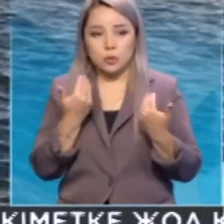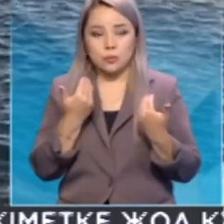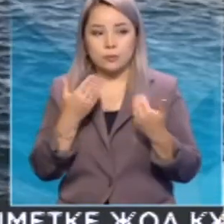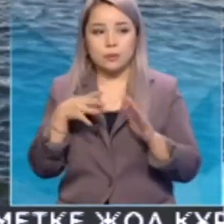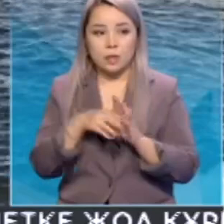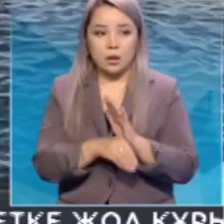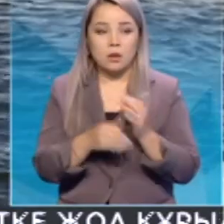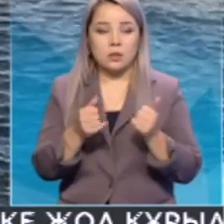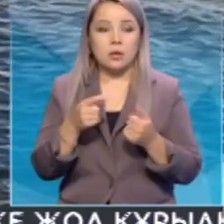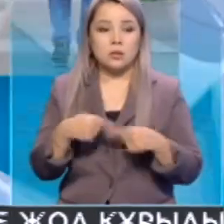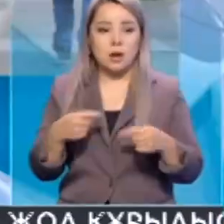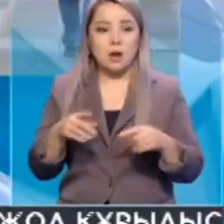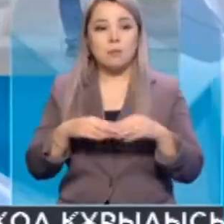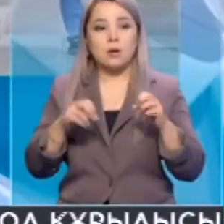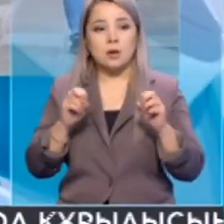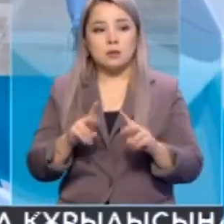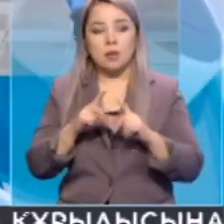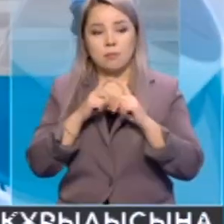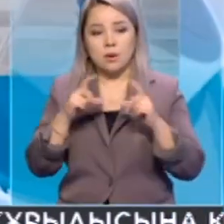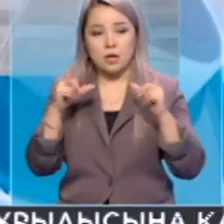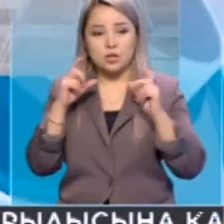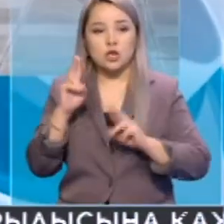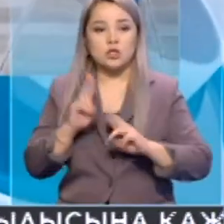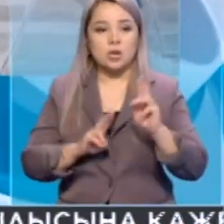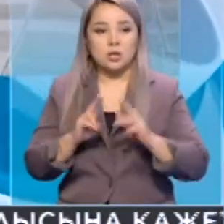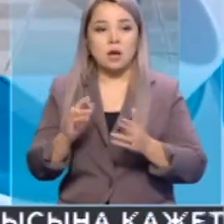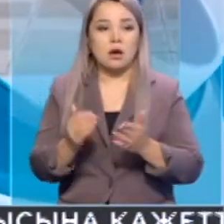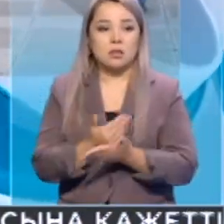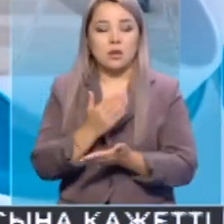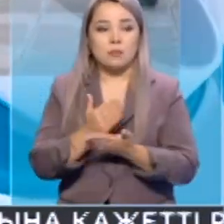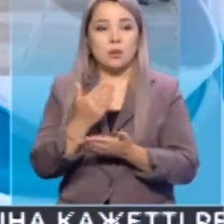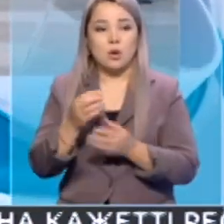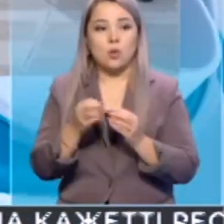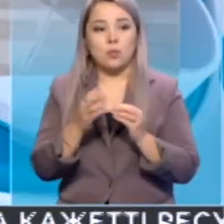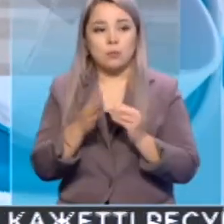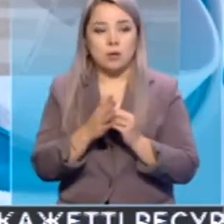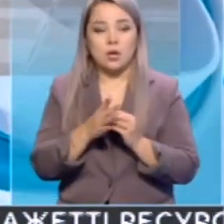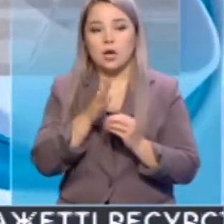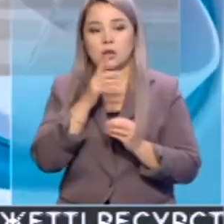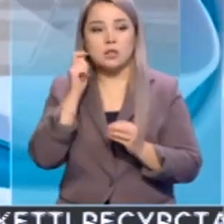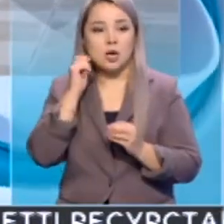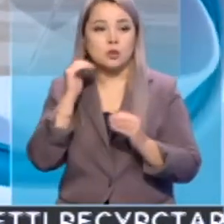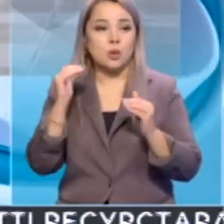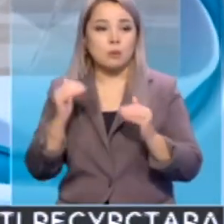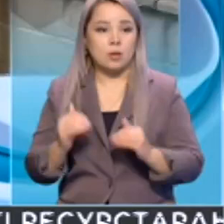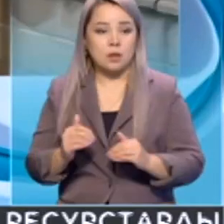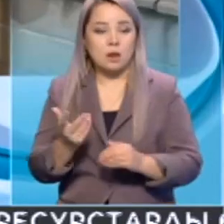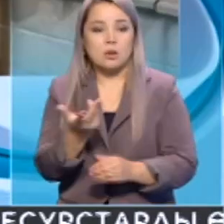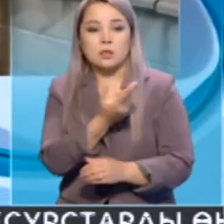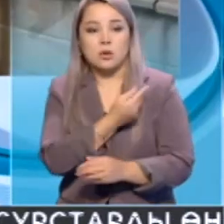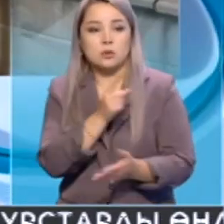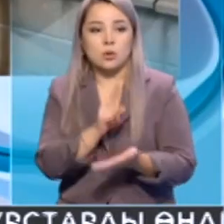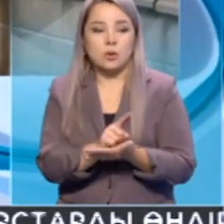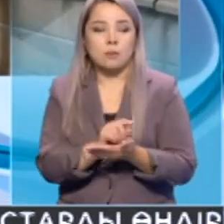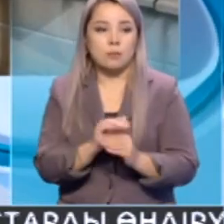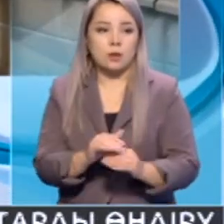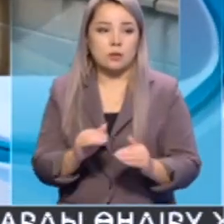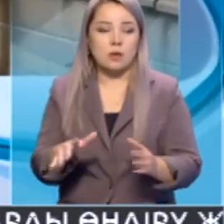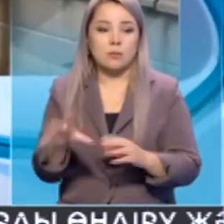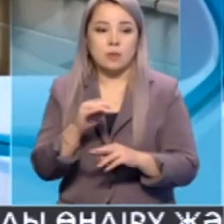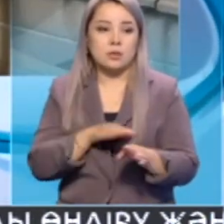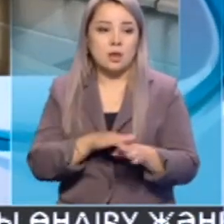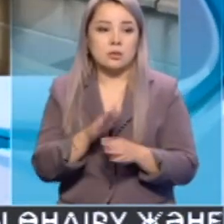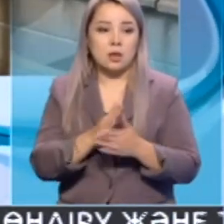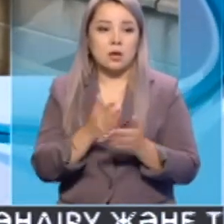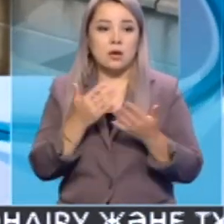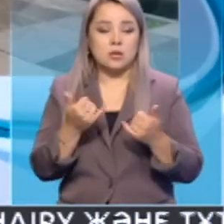енгізілмеді. Дегенмен кей мамандар маска тағу режимін қайтарып 15 жастан төмен балаларға вакцина салу керектігін айтып отыр. Себебі